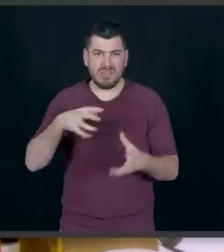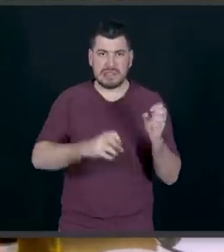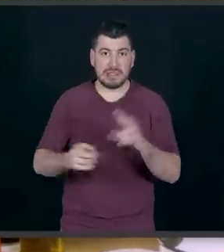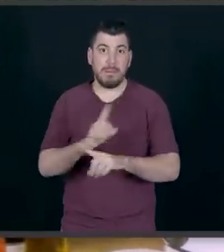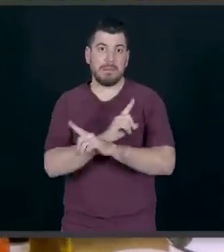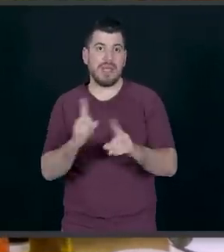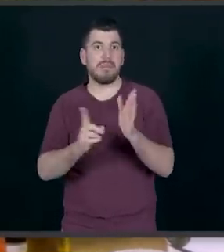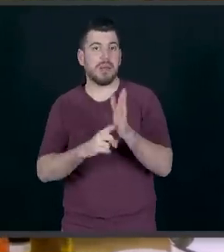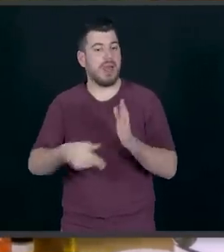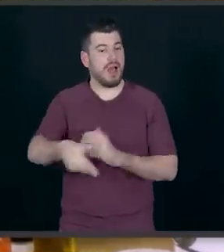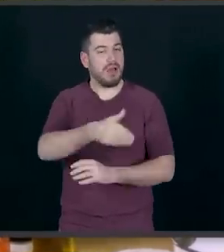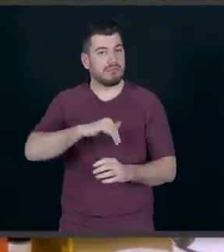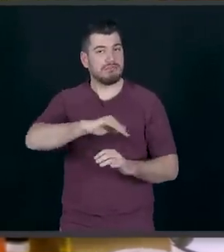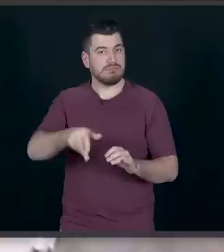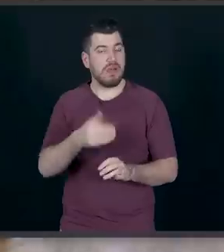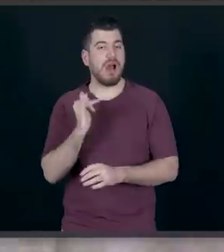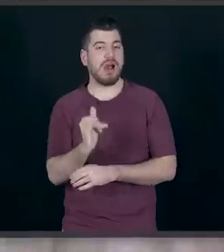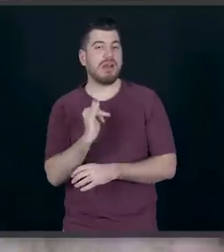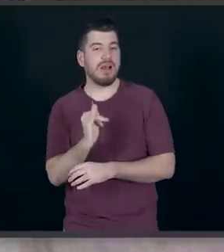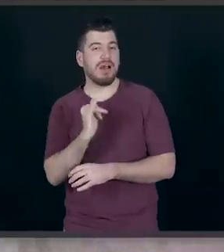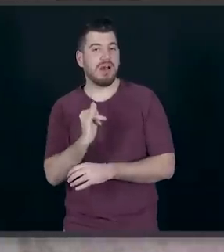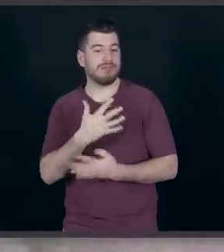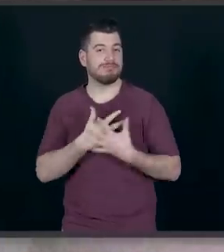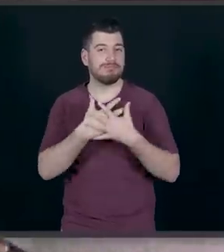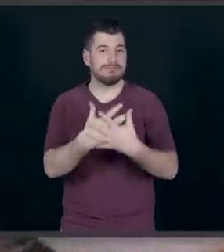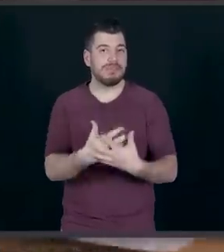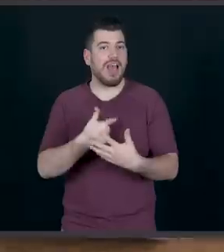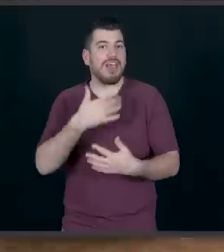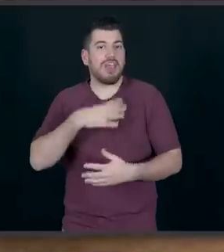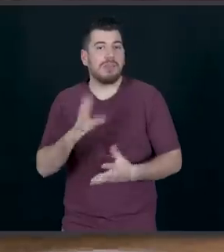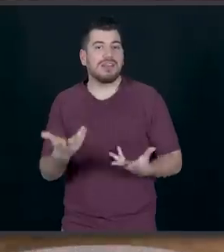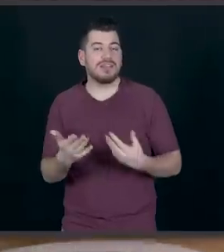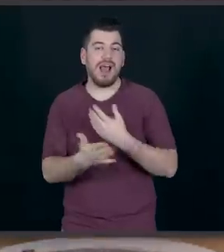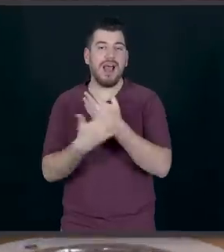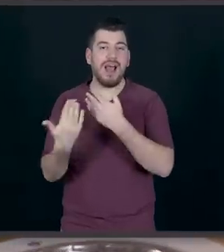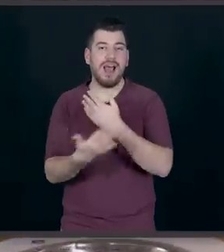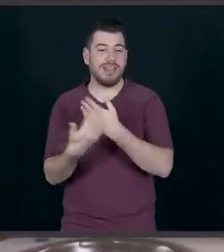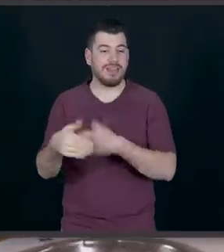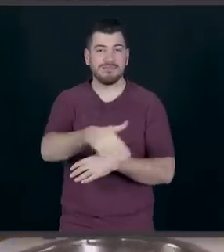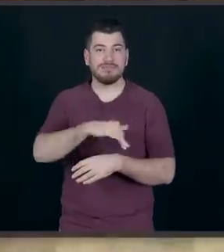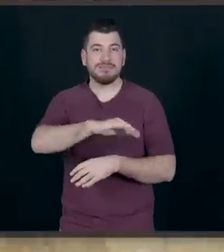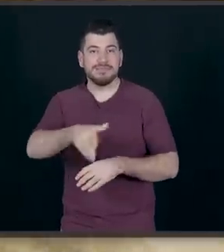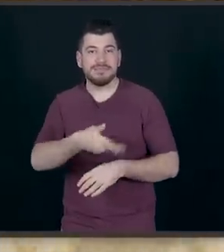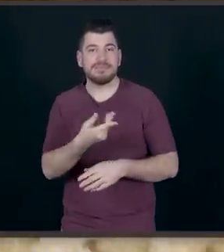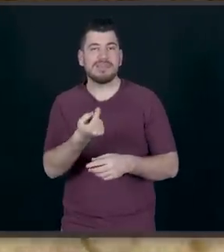πολύ σιγανά με τη μαρίς. Κοιτάξτε πόσο σιγανά. Ίσα ίσα χαϊδεύω το μείγμα μου.